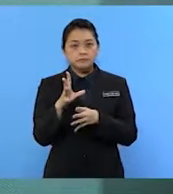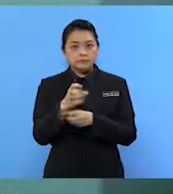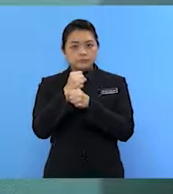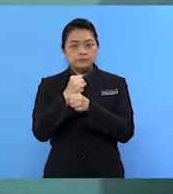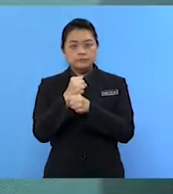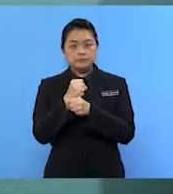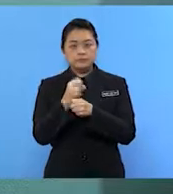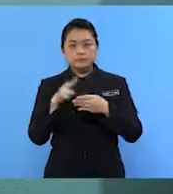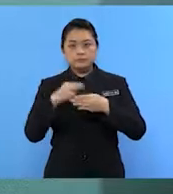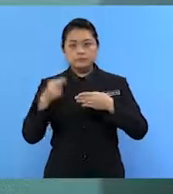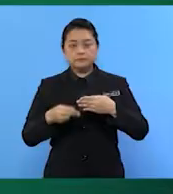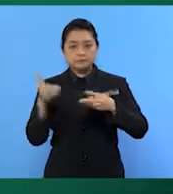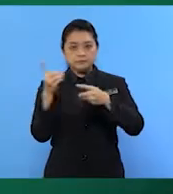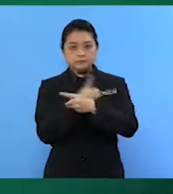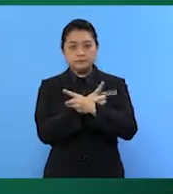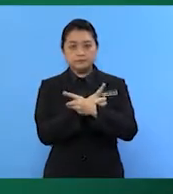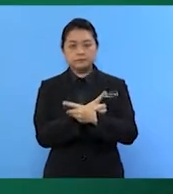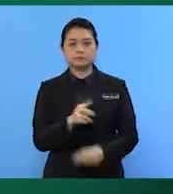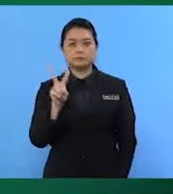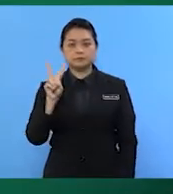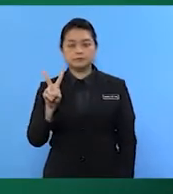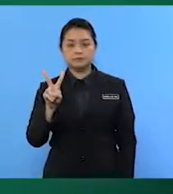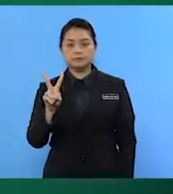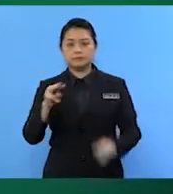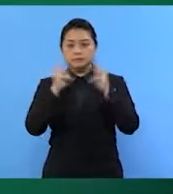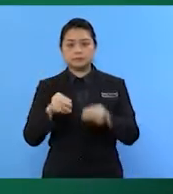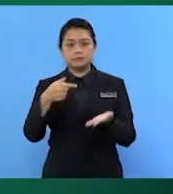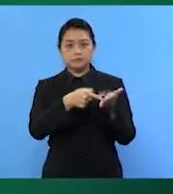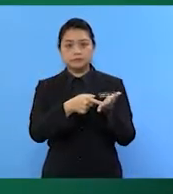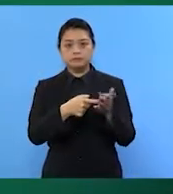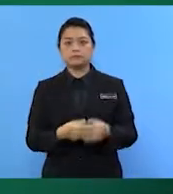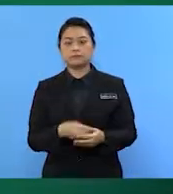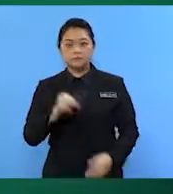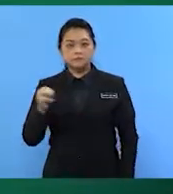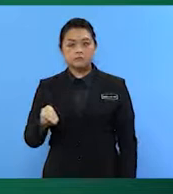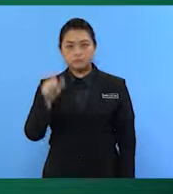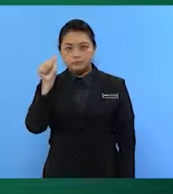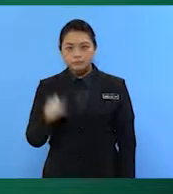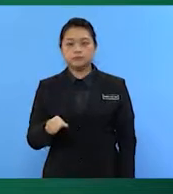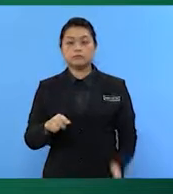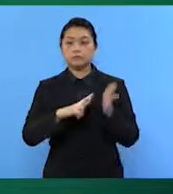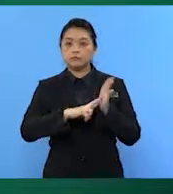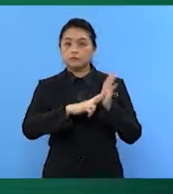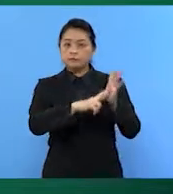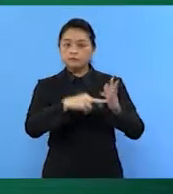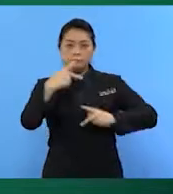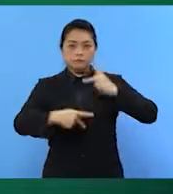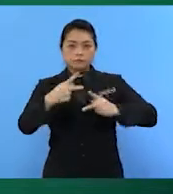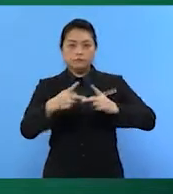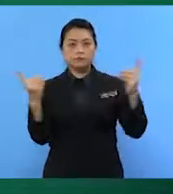mendapatkan hasil darab dua matriks ini, murid-murid boleh merujuk